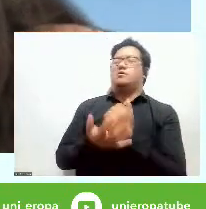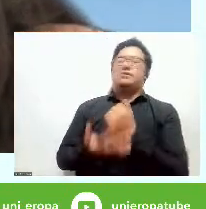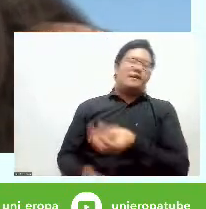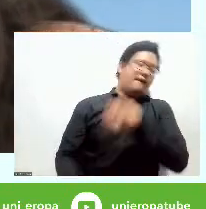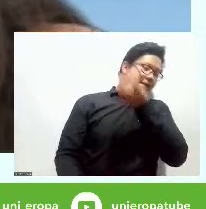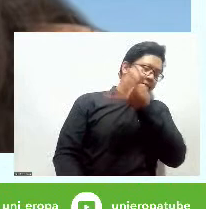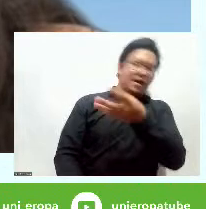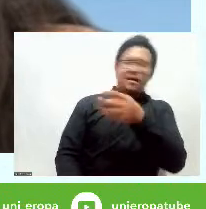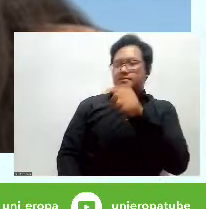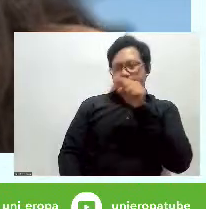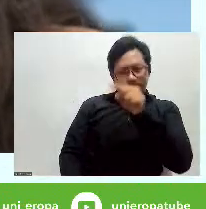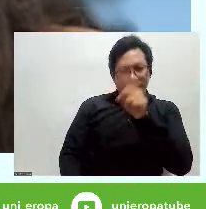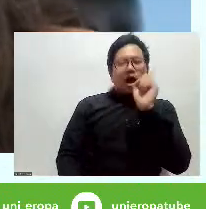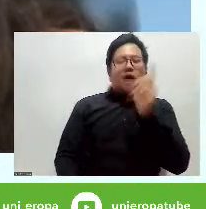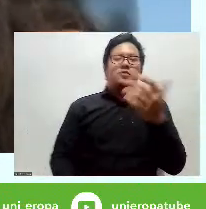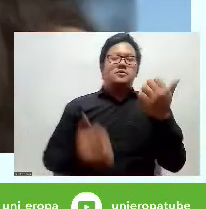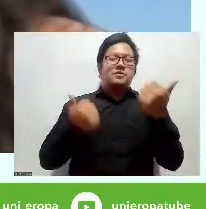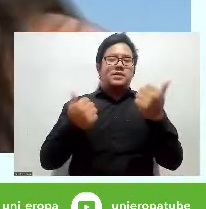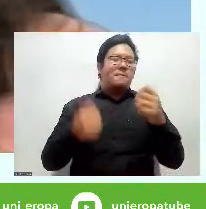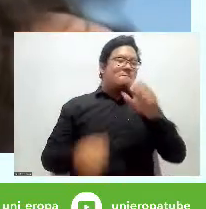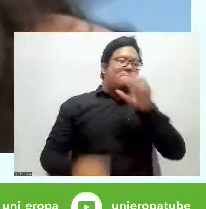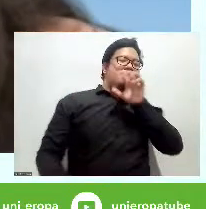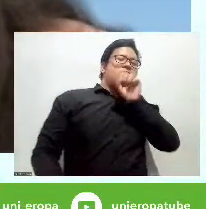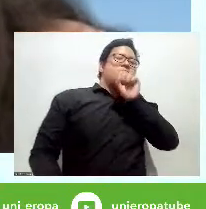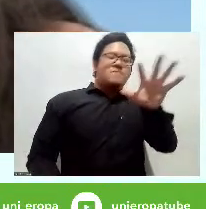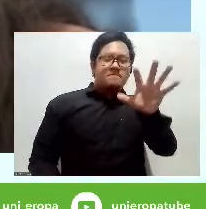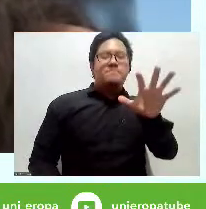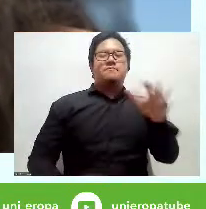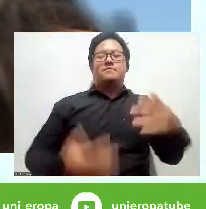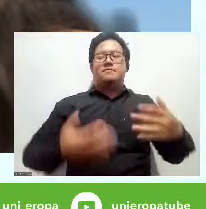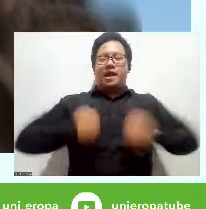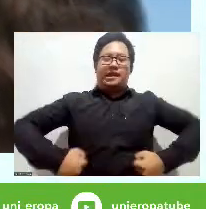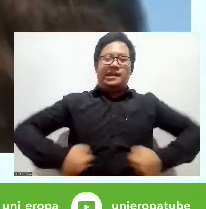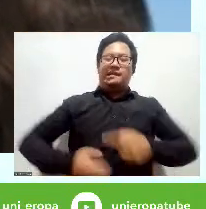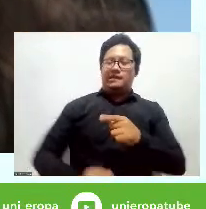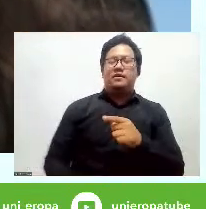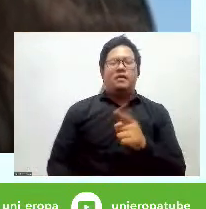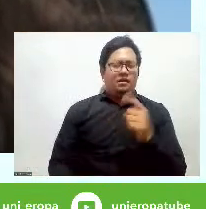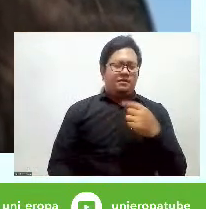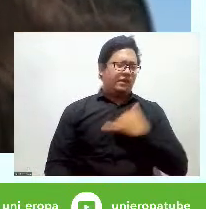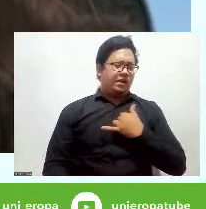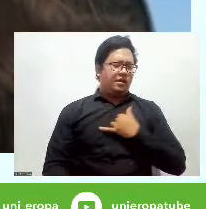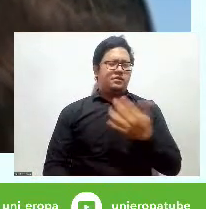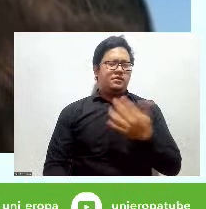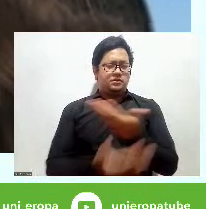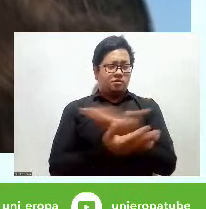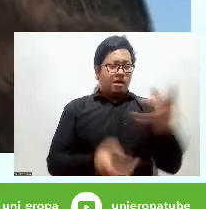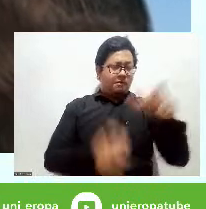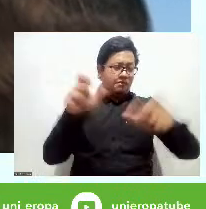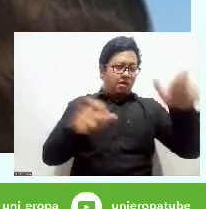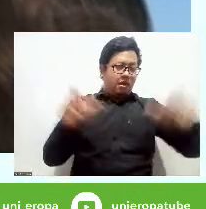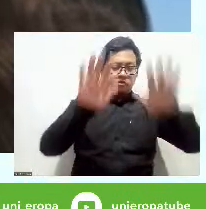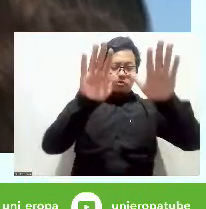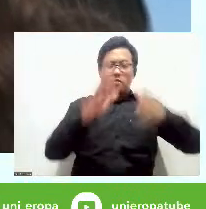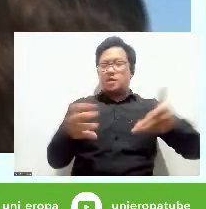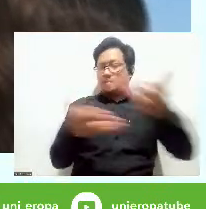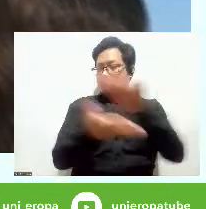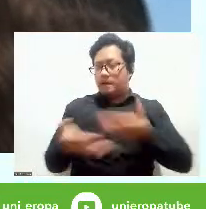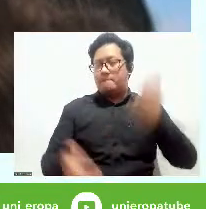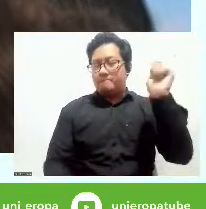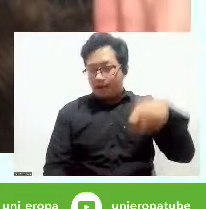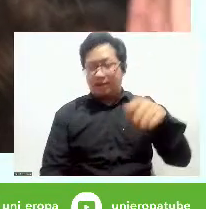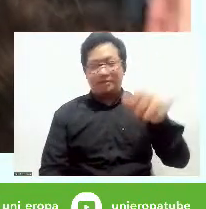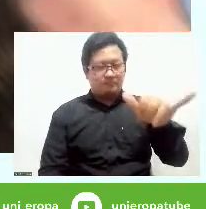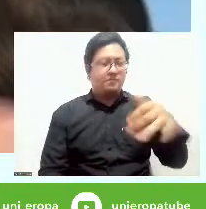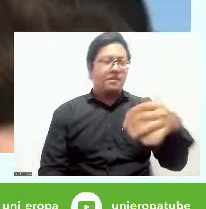apa yang kalian pikirkan kalian kalau sekarang Aku yakin semua orang pakai sosial media ya semuanya tidak mungkin lepas dari handphone Semua